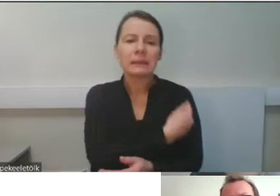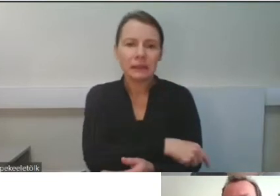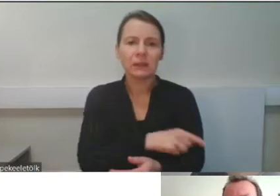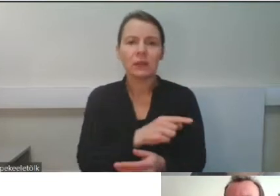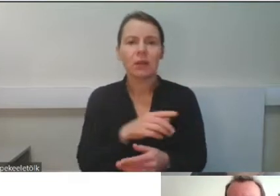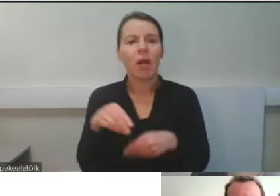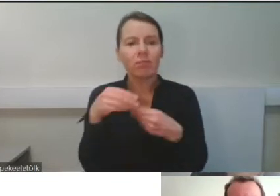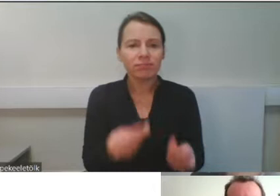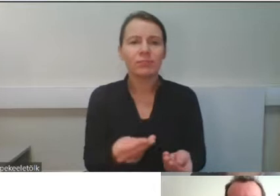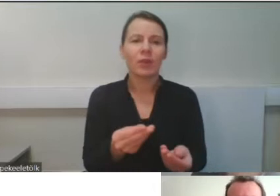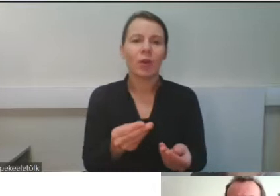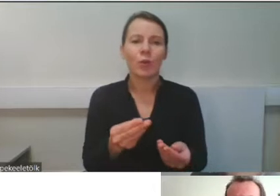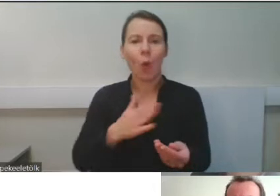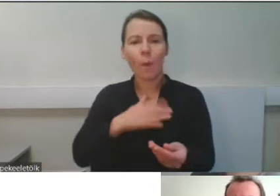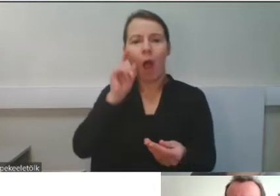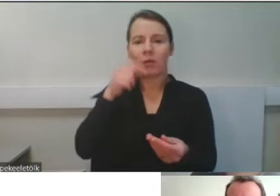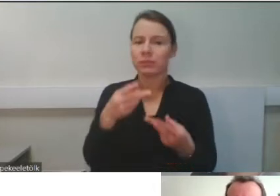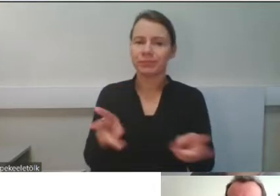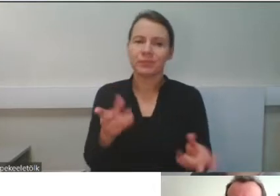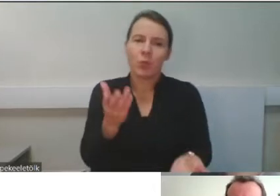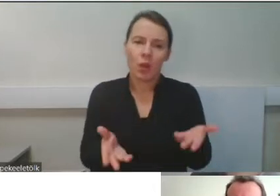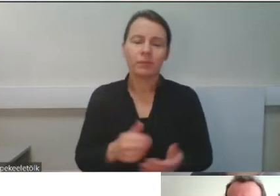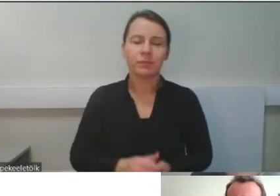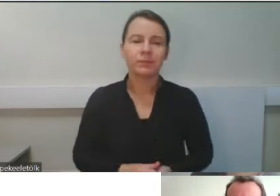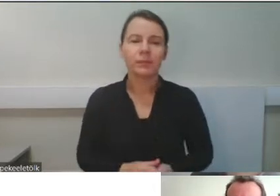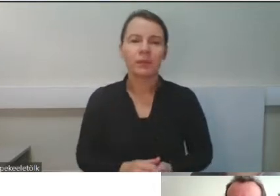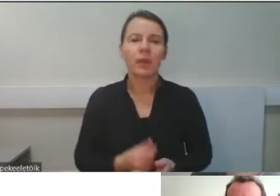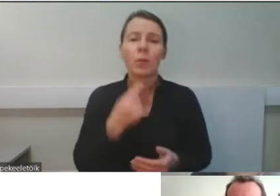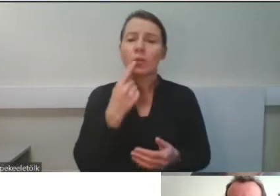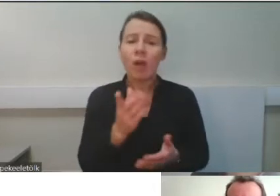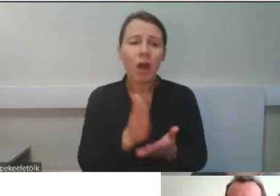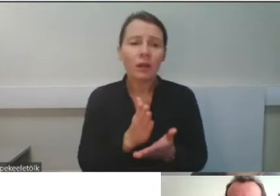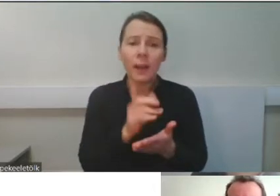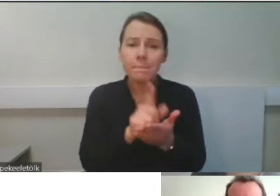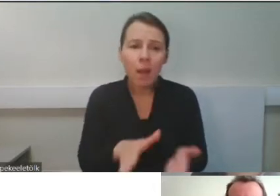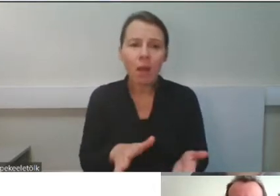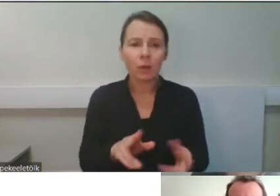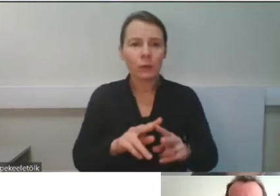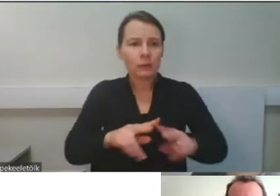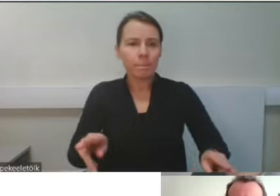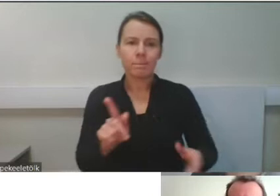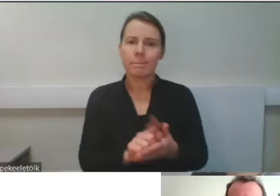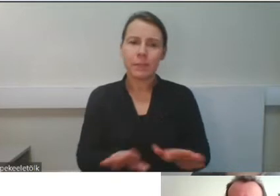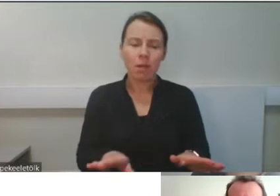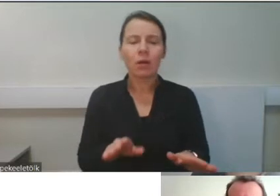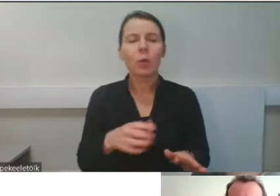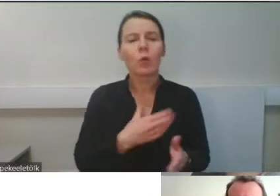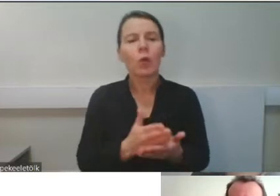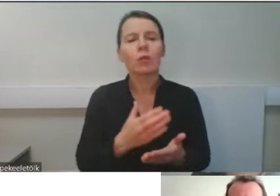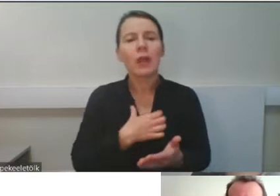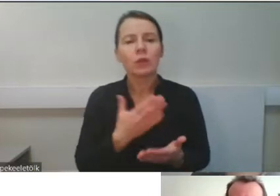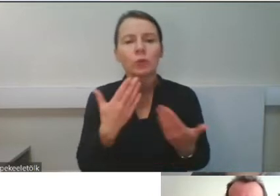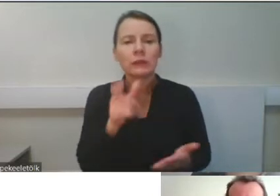taga on. Et peamiselt siis tegevuspiiranguga inimesed, aga ka pikaajalise haigusega ja nagu ma mainisin,